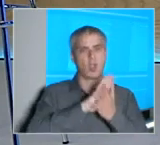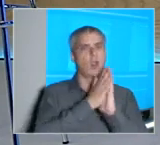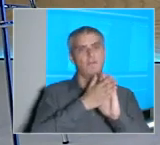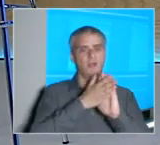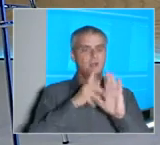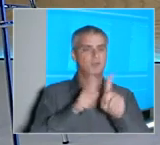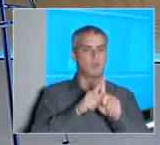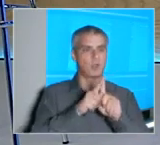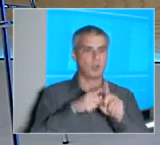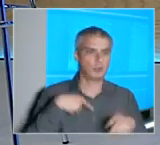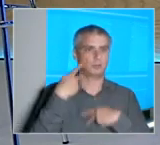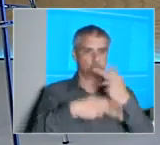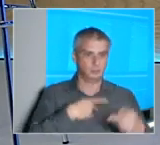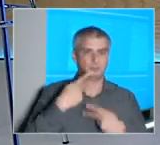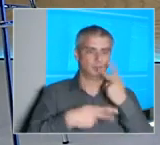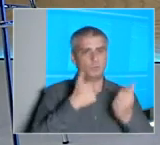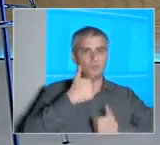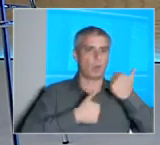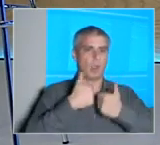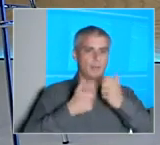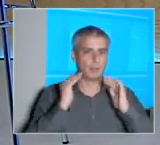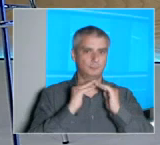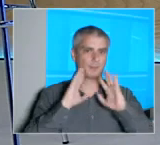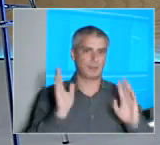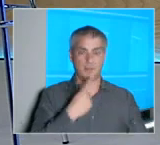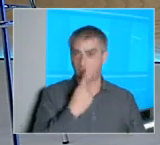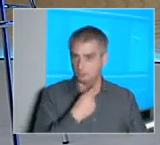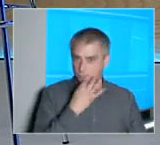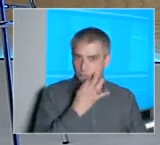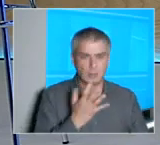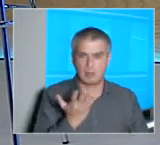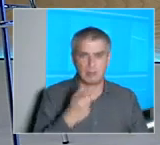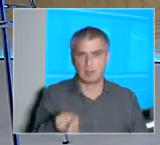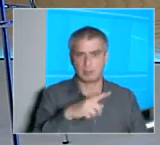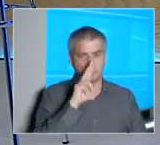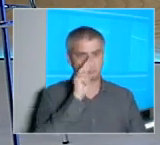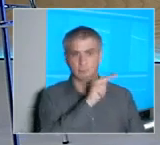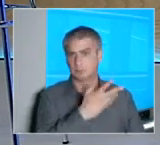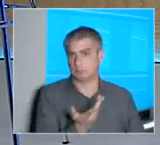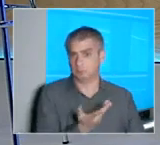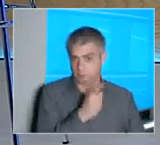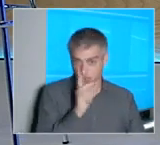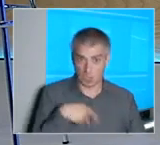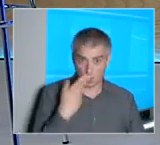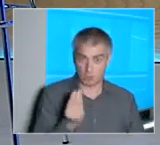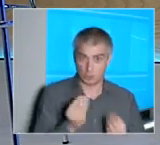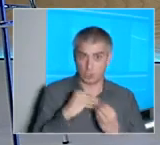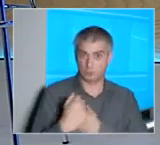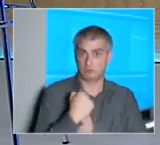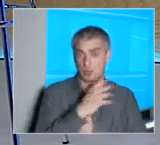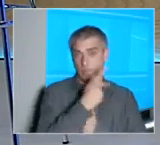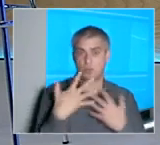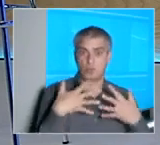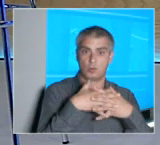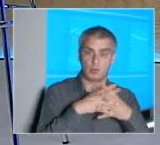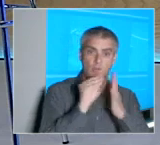האברהם גרנט של העניין הזה, במובן של מועמד לכל דבר. השאלה, איך אתם מסתכלים על זה? האם זה יכול להיות תוספת כוח, בין אם הוא יחבור